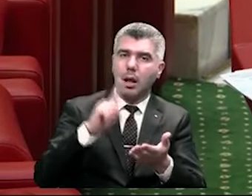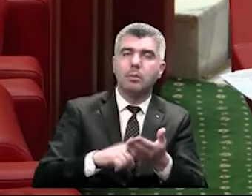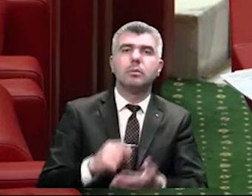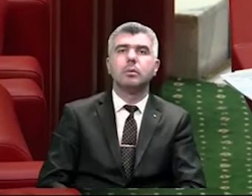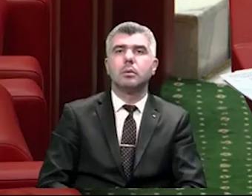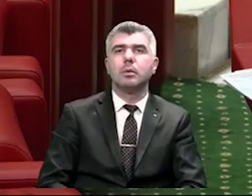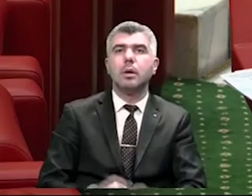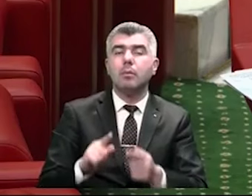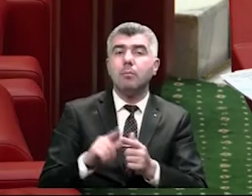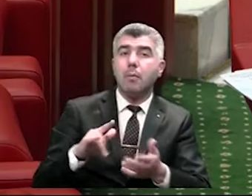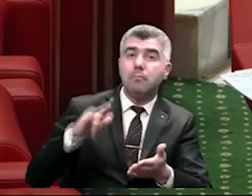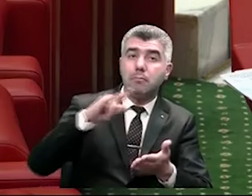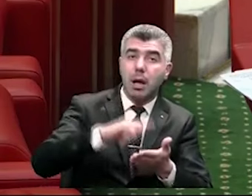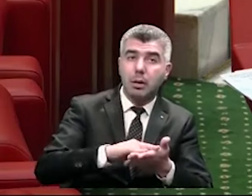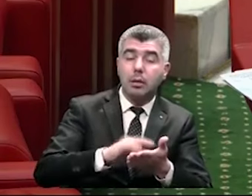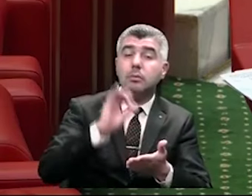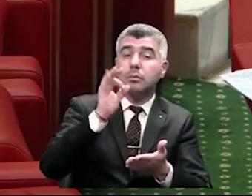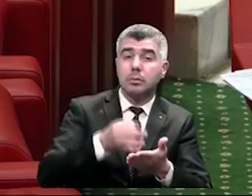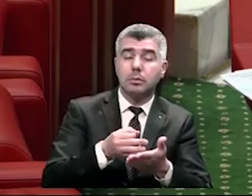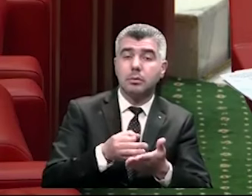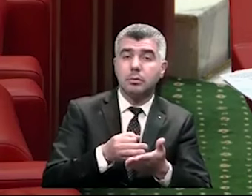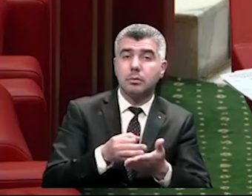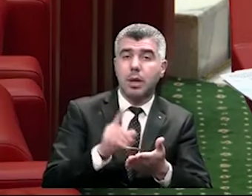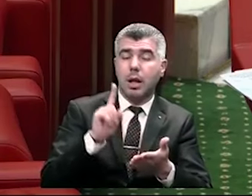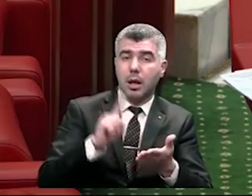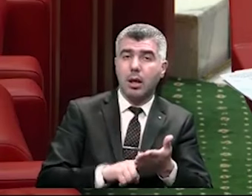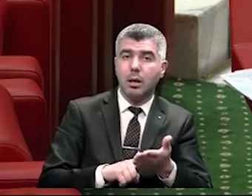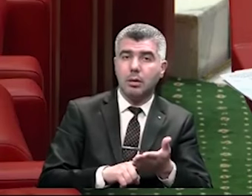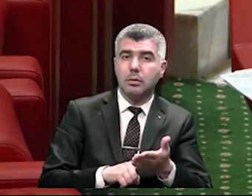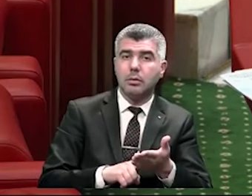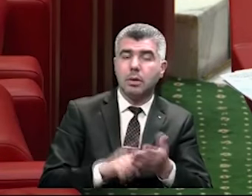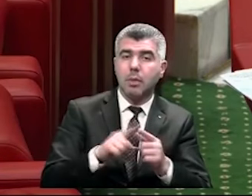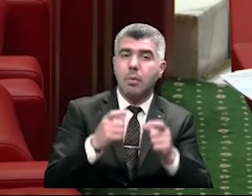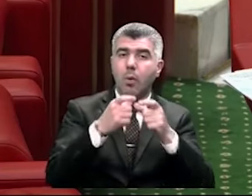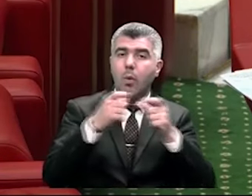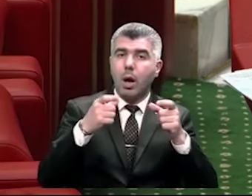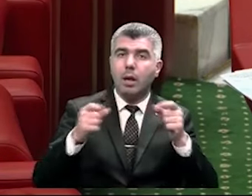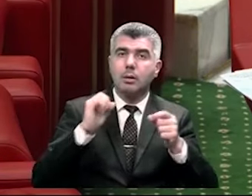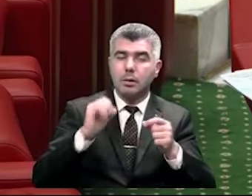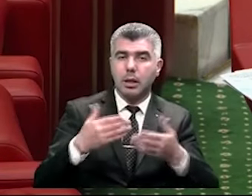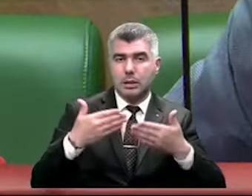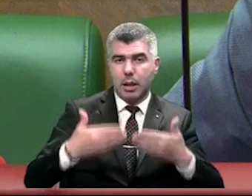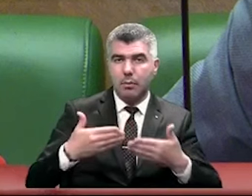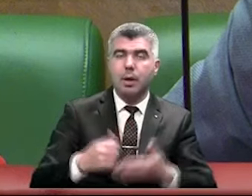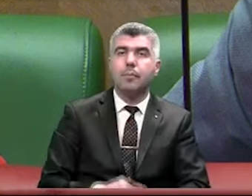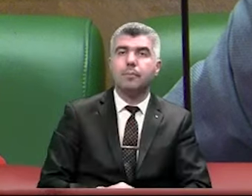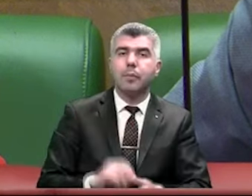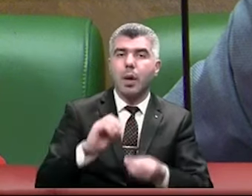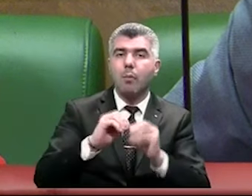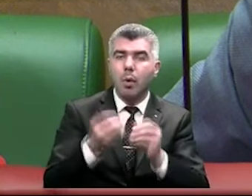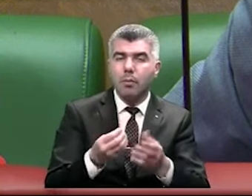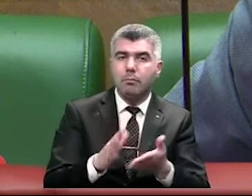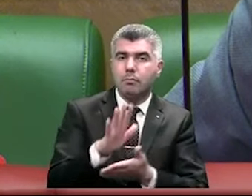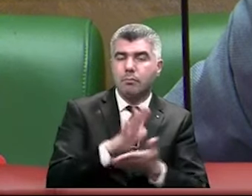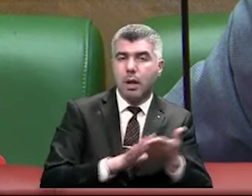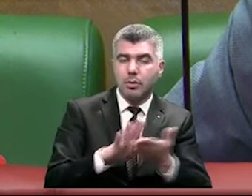تكلمت على المطارات اللي في اشد حاجه لتوسعه ديالها انيا اللي وقعوا فيها المشاكل بحال